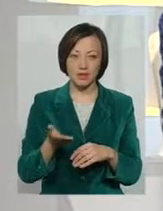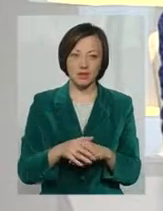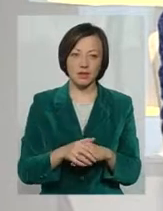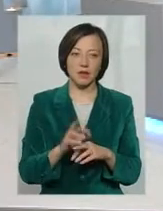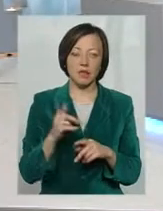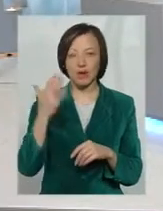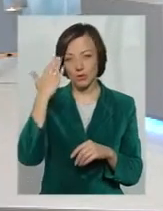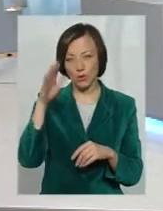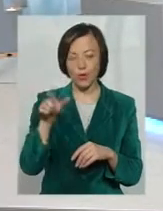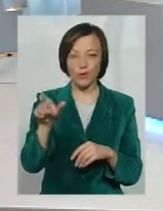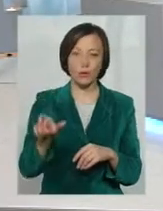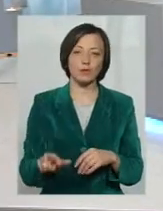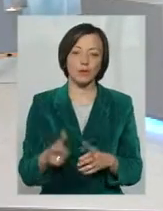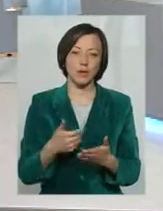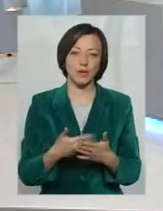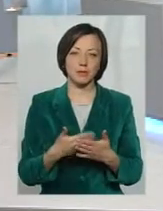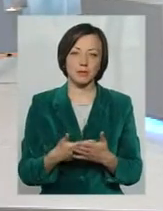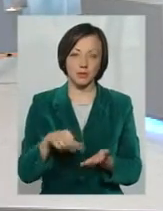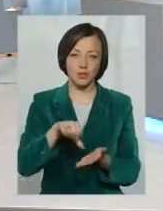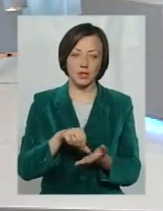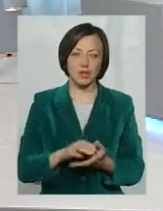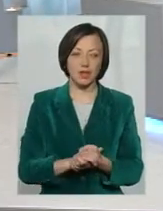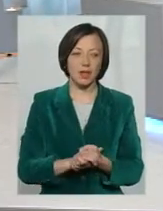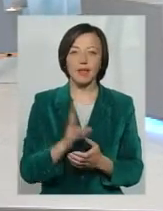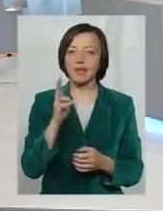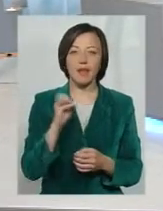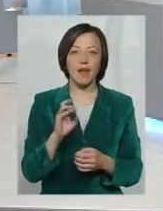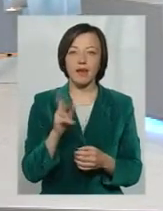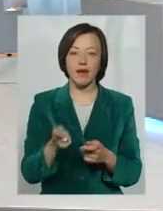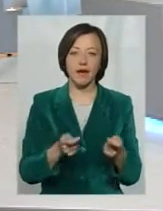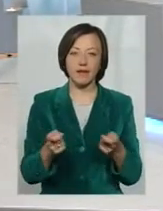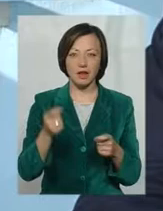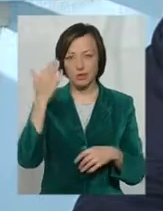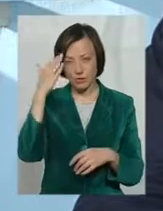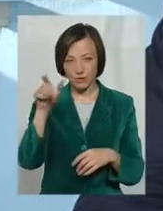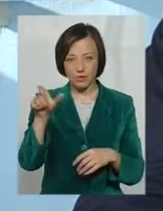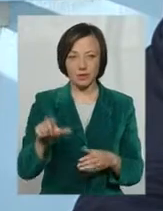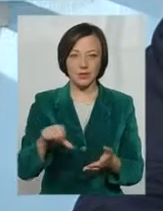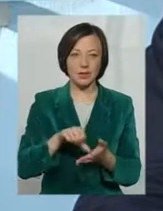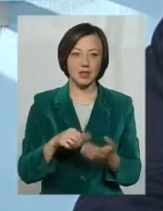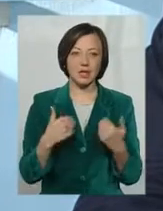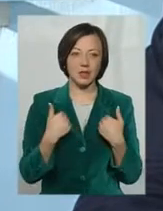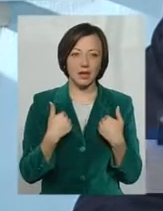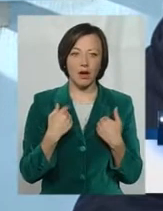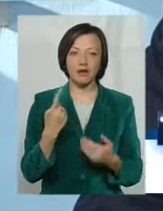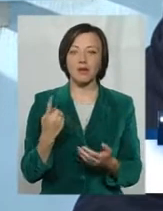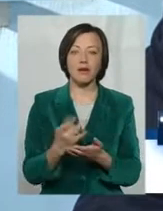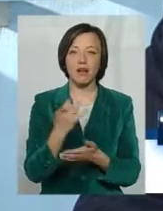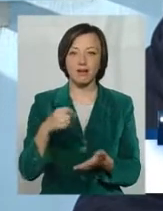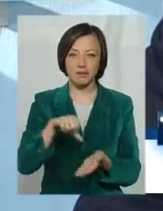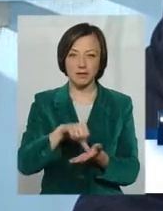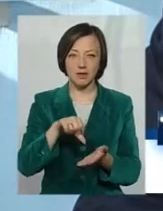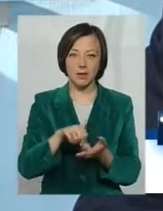як сторонній, скажімо, гравець, не як керівник, а як безпосередньо? Як сторонній гравець, я один раз приймав